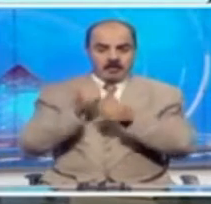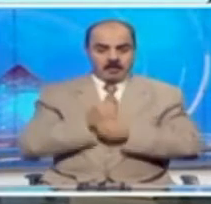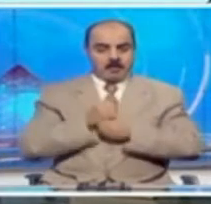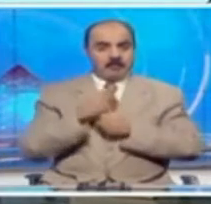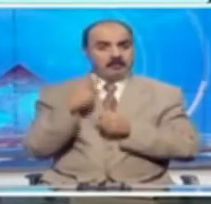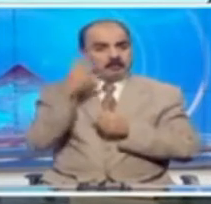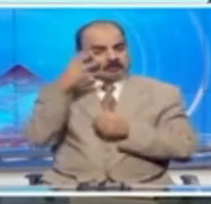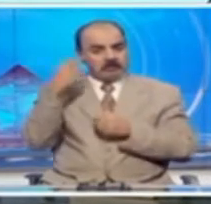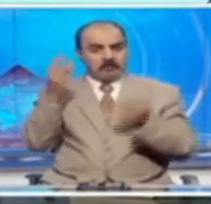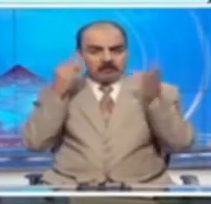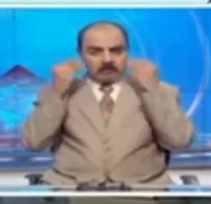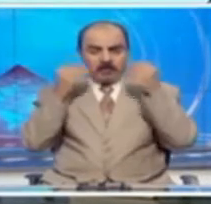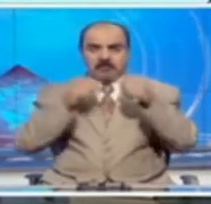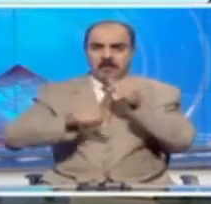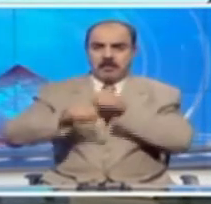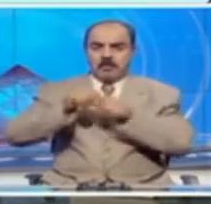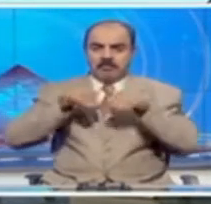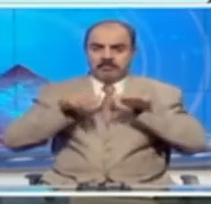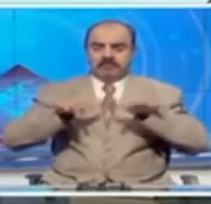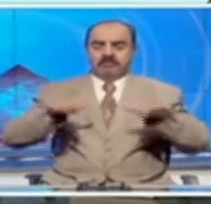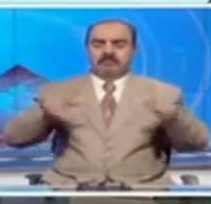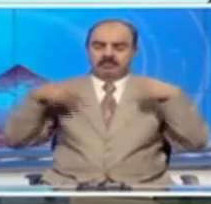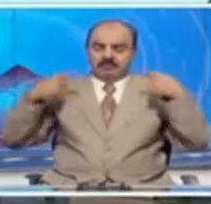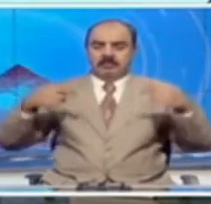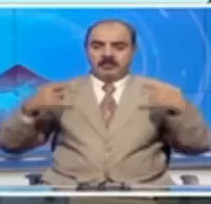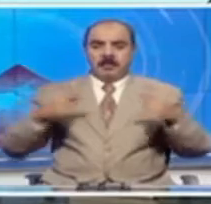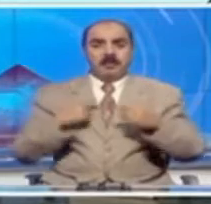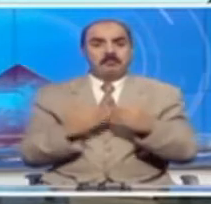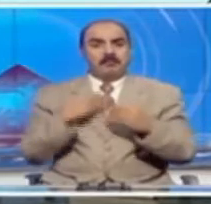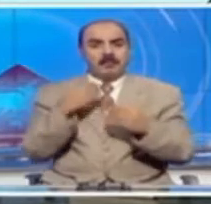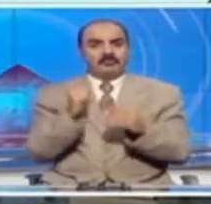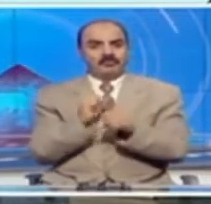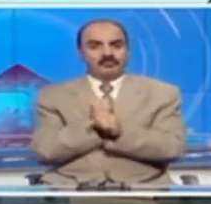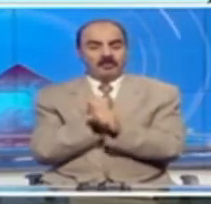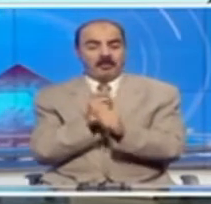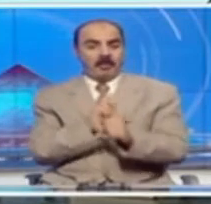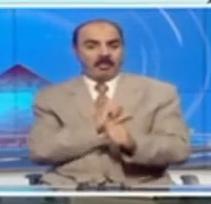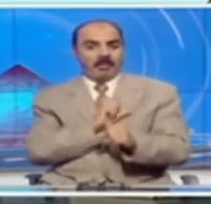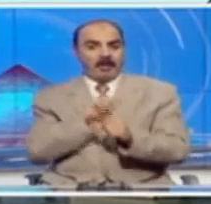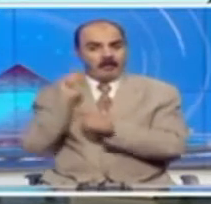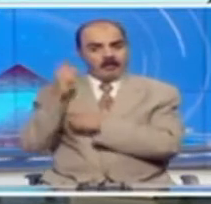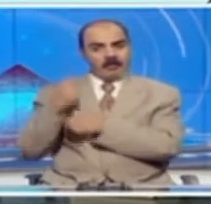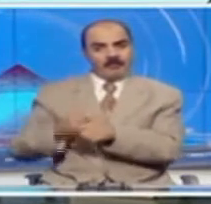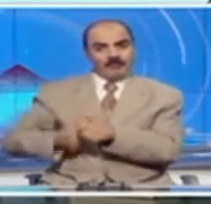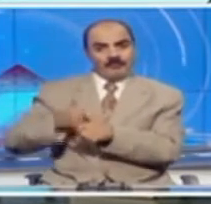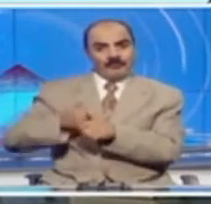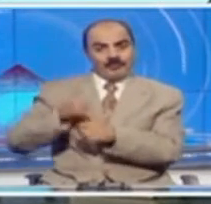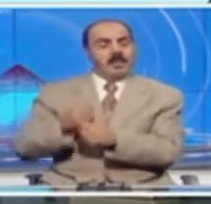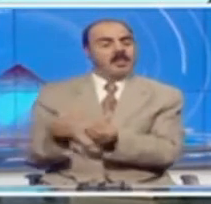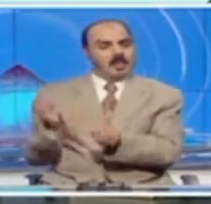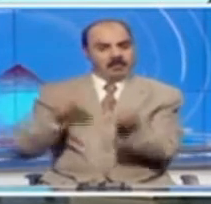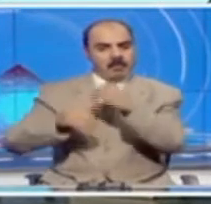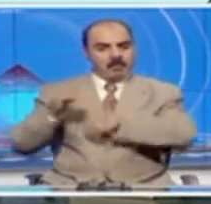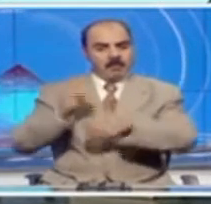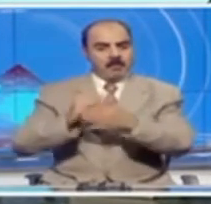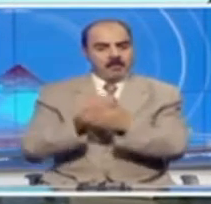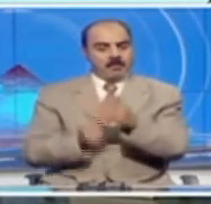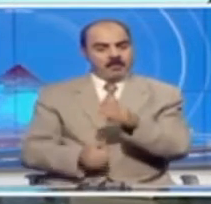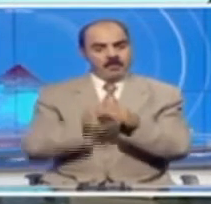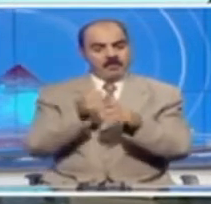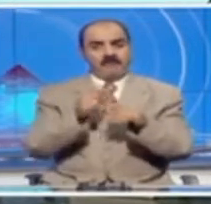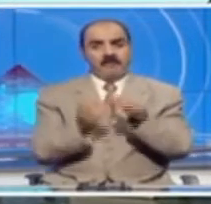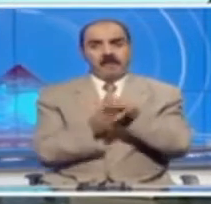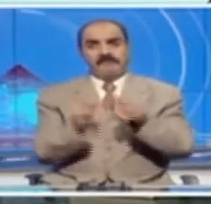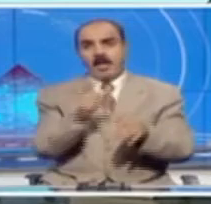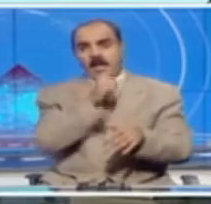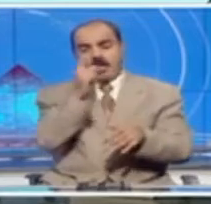المجال العلمي والبحثي في مصر، إضافة إلى حجم الفرص الواعدة أمام الطلاب والوافدين والدارسين والباحثين في مختلف الجامعات